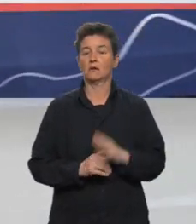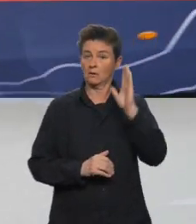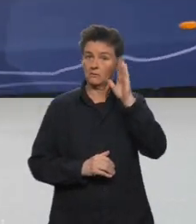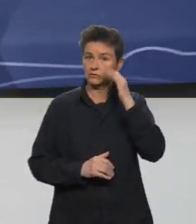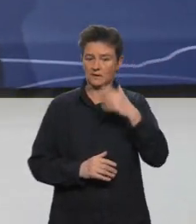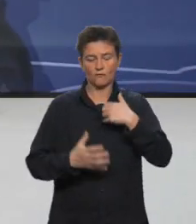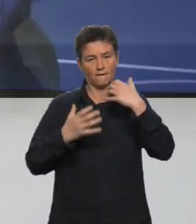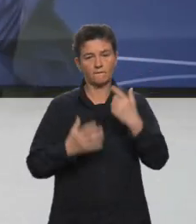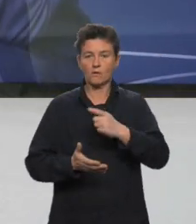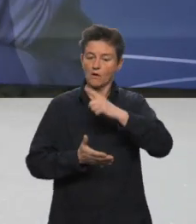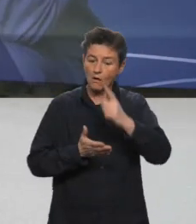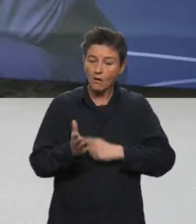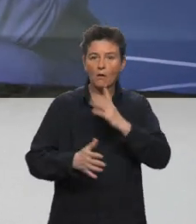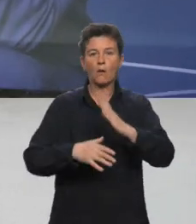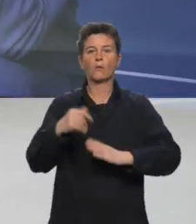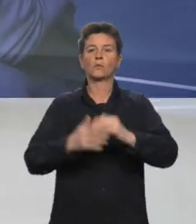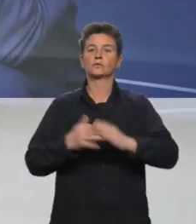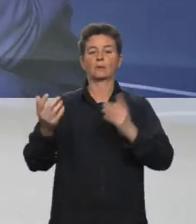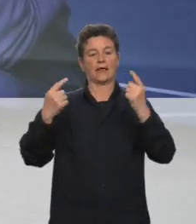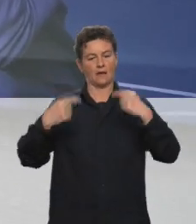veux reconstruire notre État.